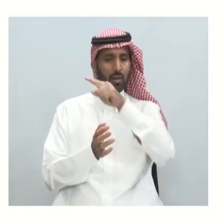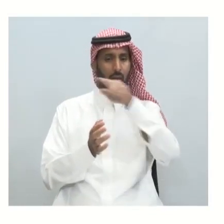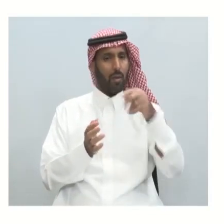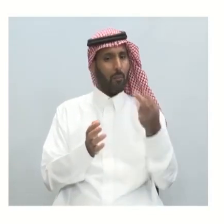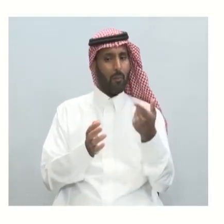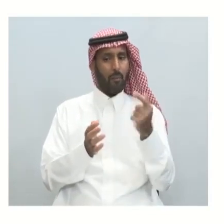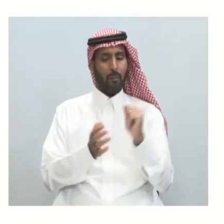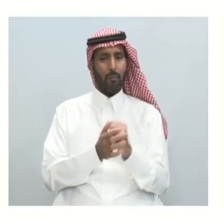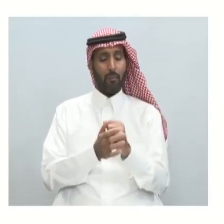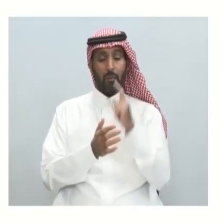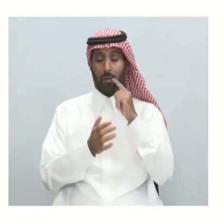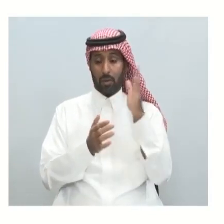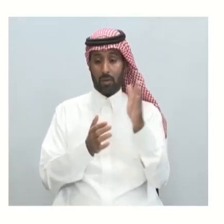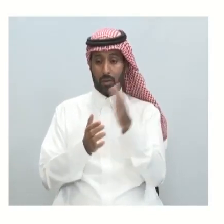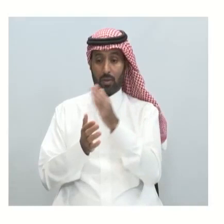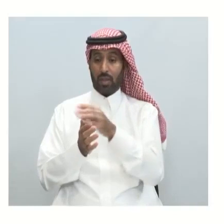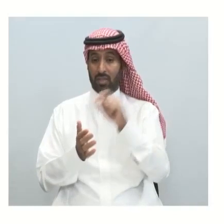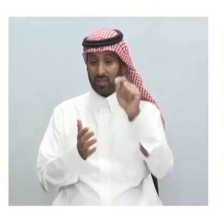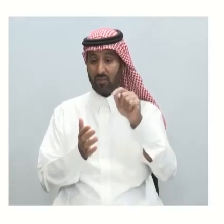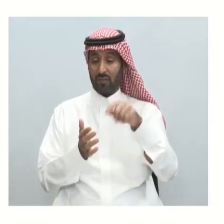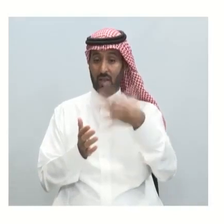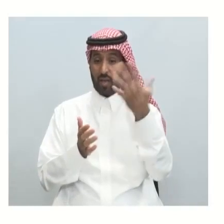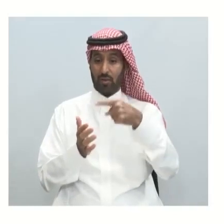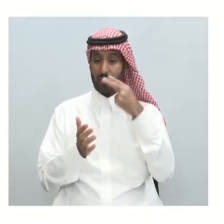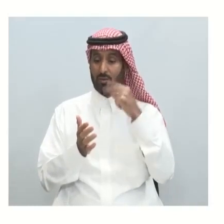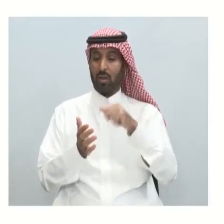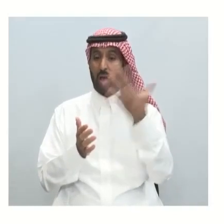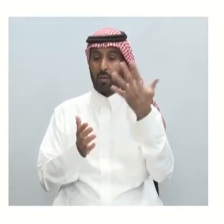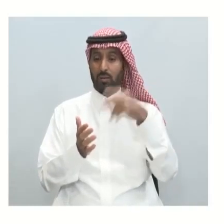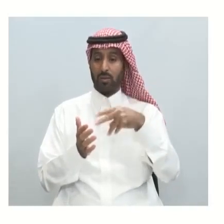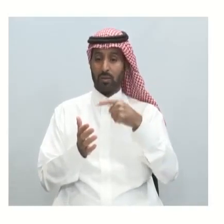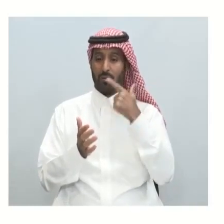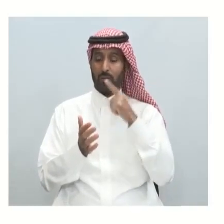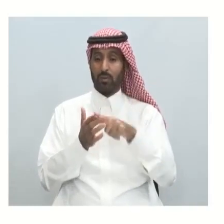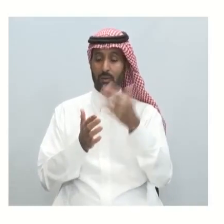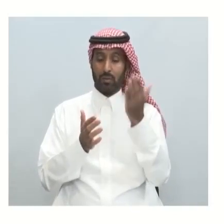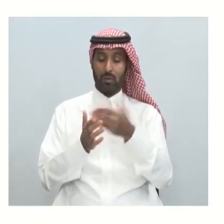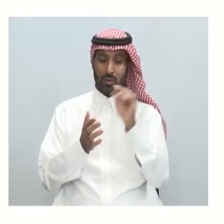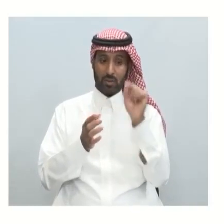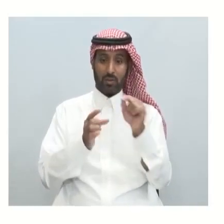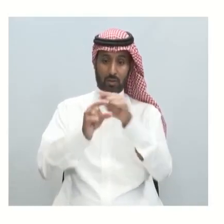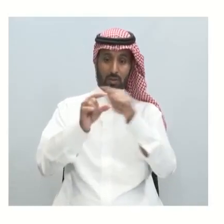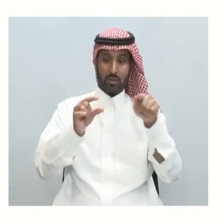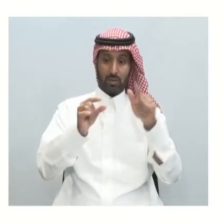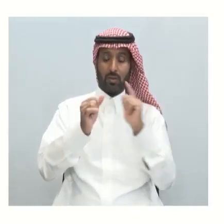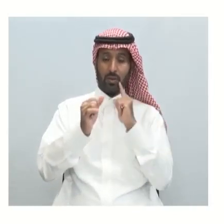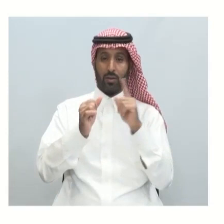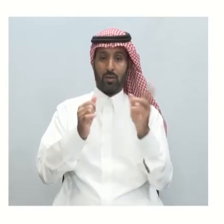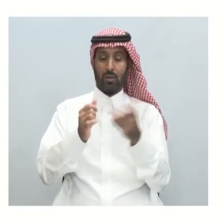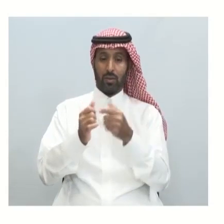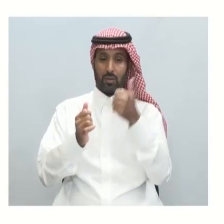القيمه طبعا هنا التقسيم ص0 25 50 75 تقريبا في النقطه هذه ستكون